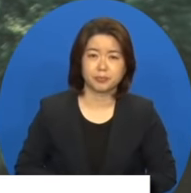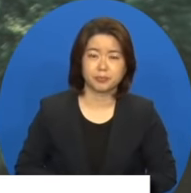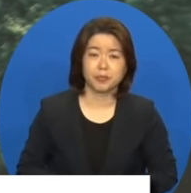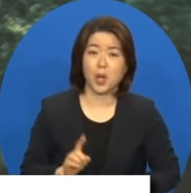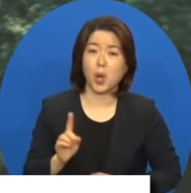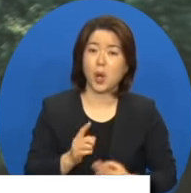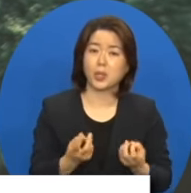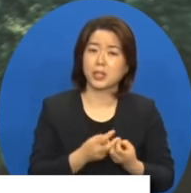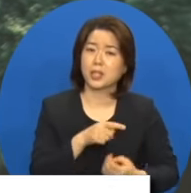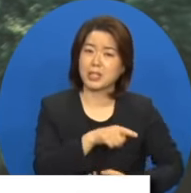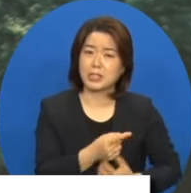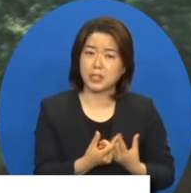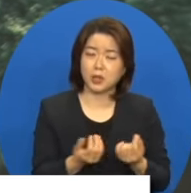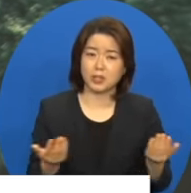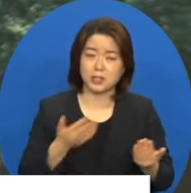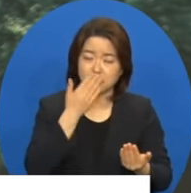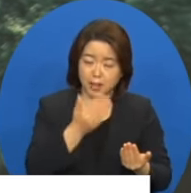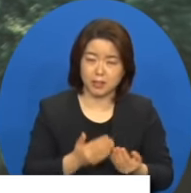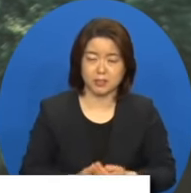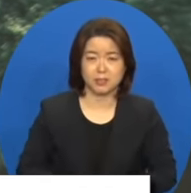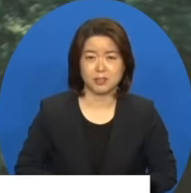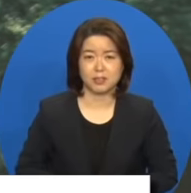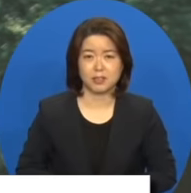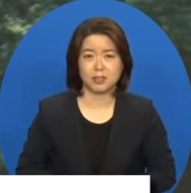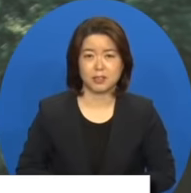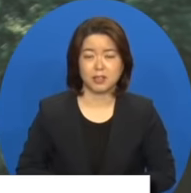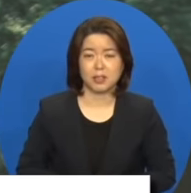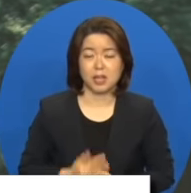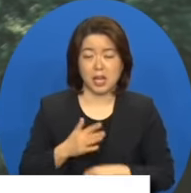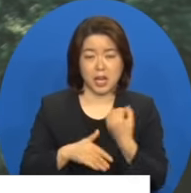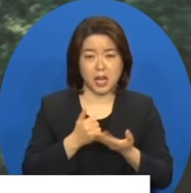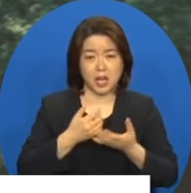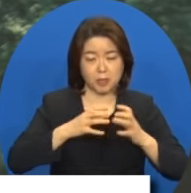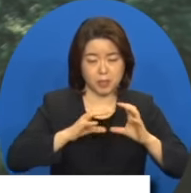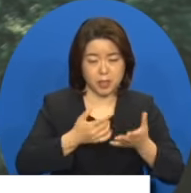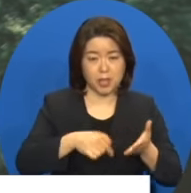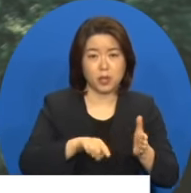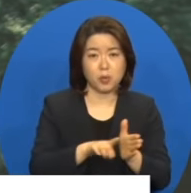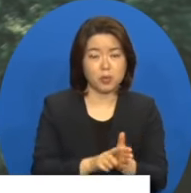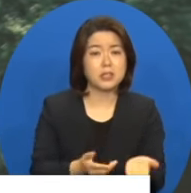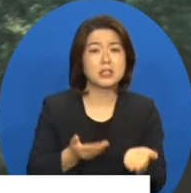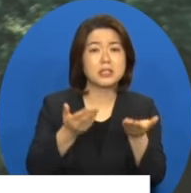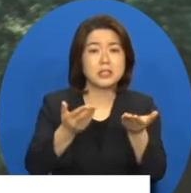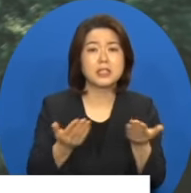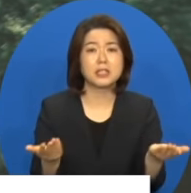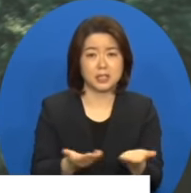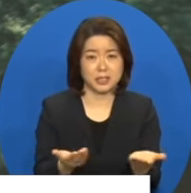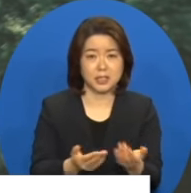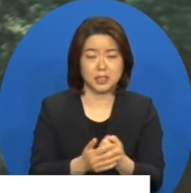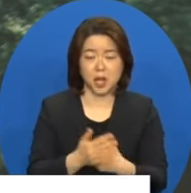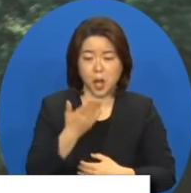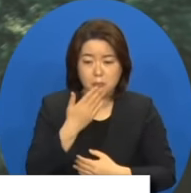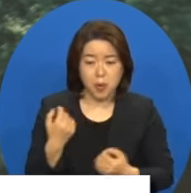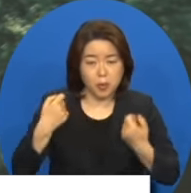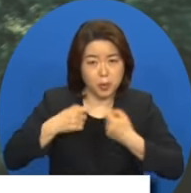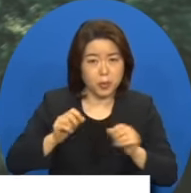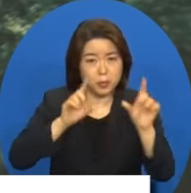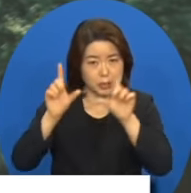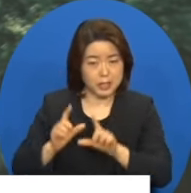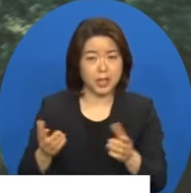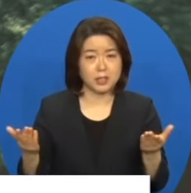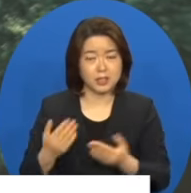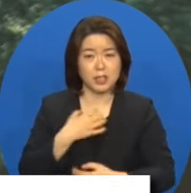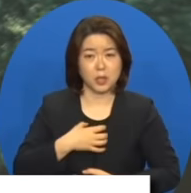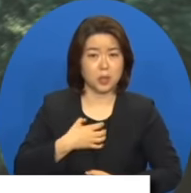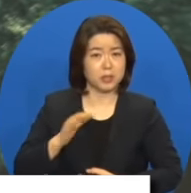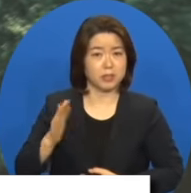어떻게 이 일이 가능하지요? 하나님의 나라를 위해서 드린다는 일, 먹고 있고 사는 일이 걱정되는